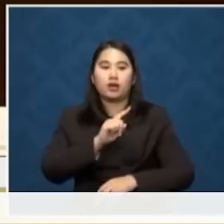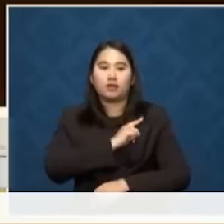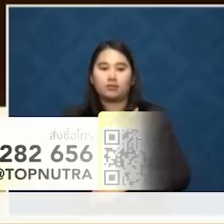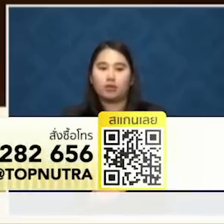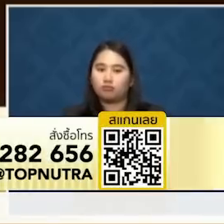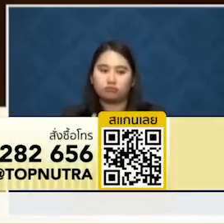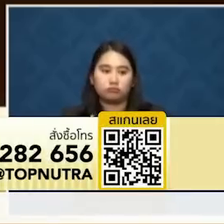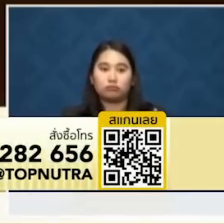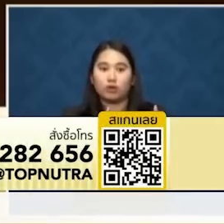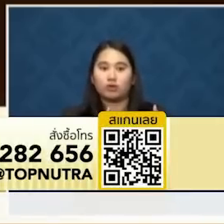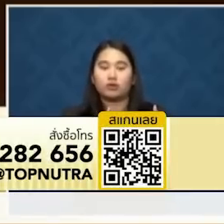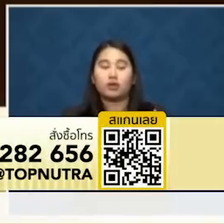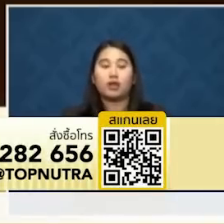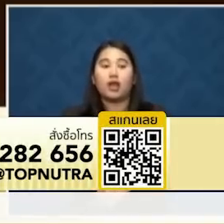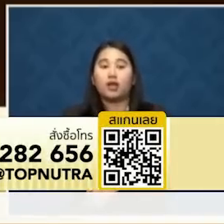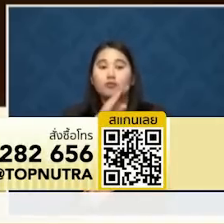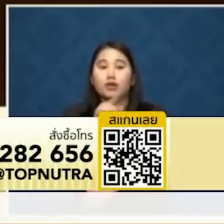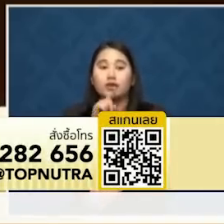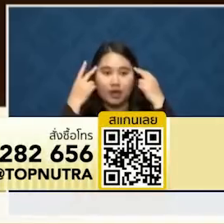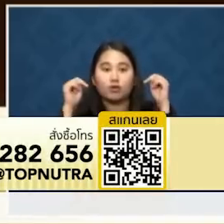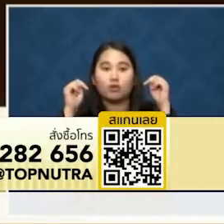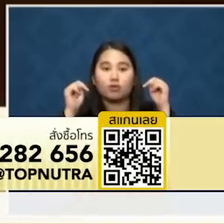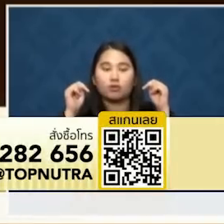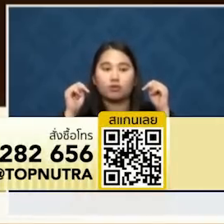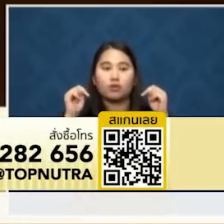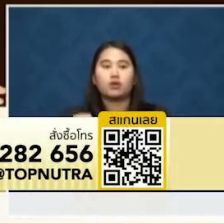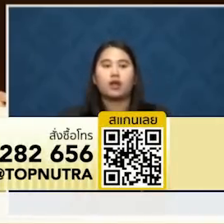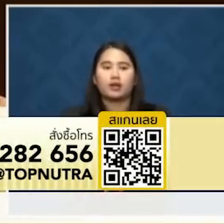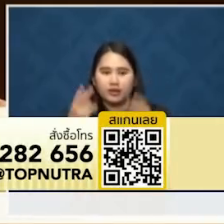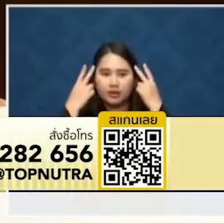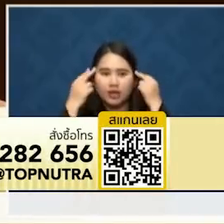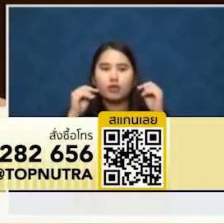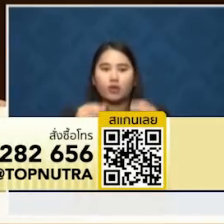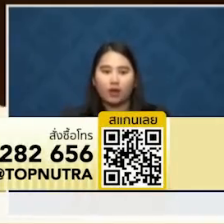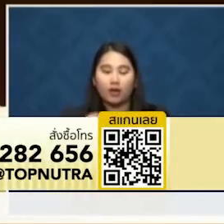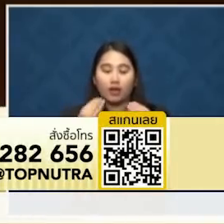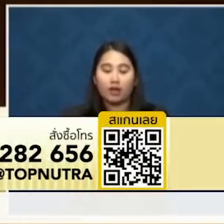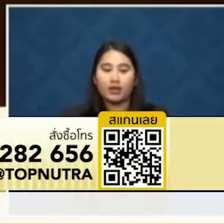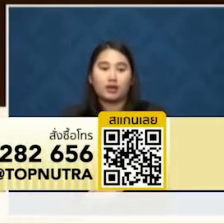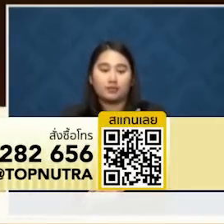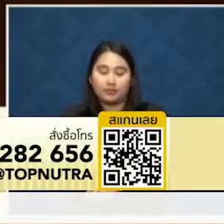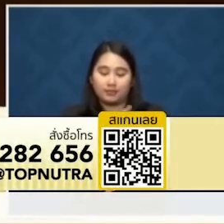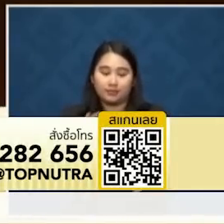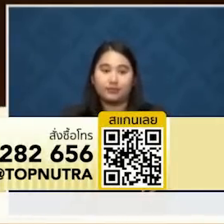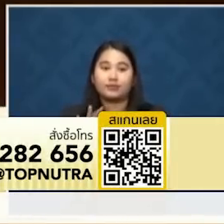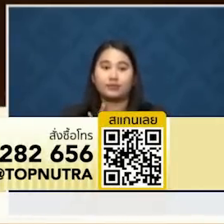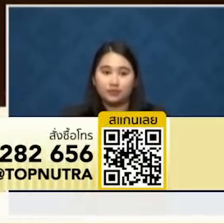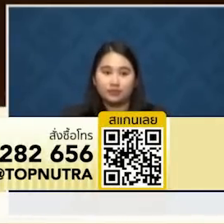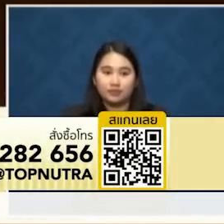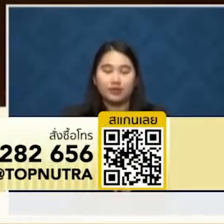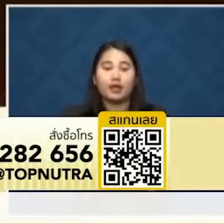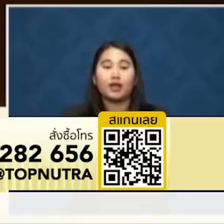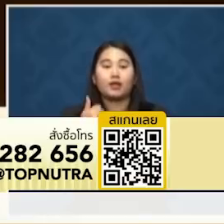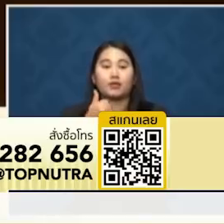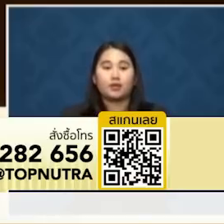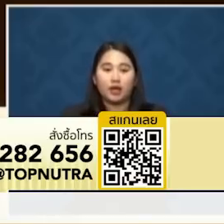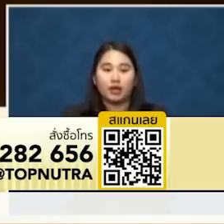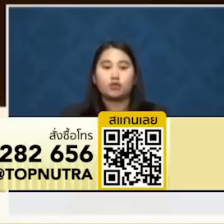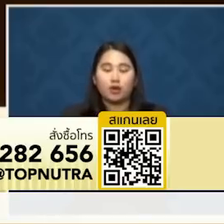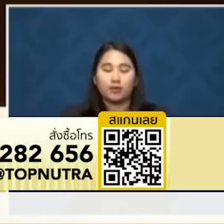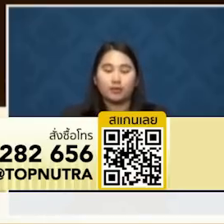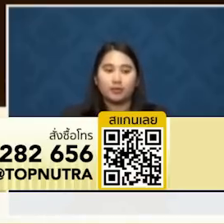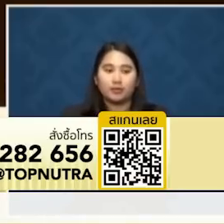งถ้าท่านถามไปถึงนายกรัฐมนตรีท่านนายกรัฐมนตรีก็ต้องมอบให้กระทรวงที่เกี่ยวข้องแล้วกว่ารัฐมนตรีจะ